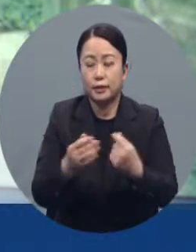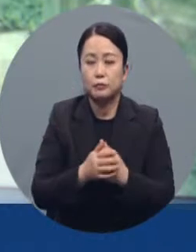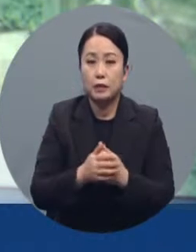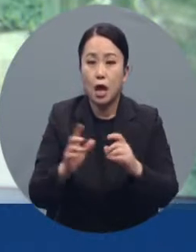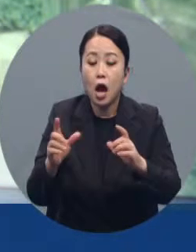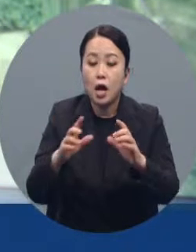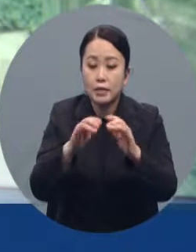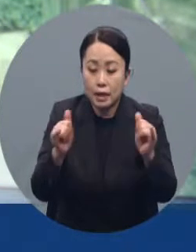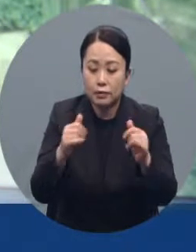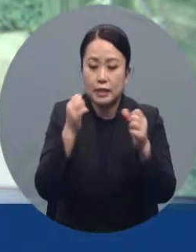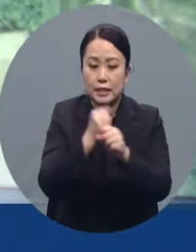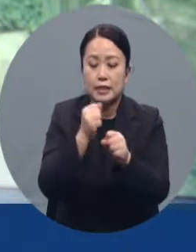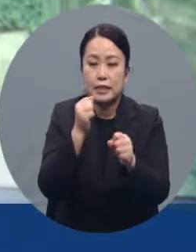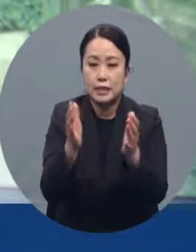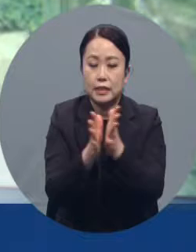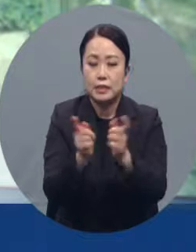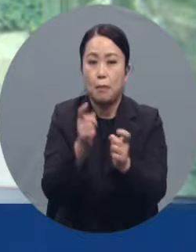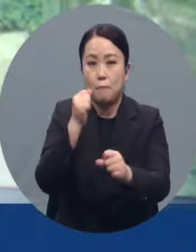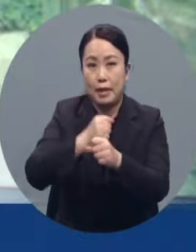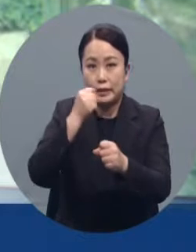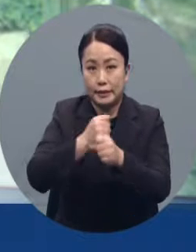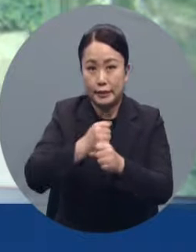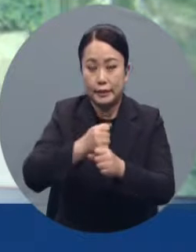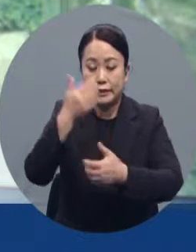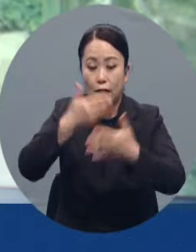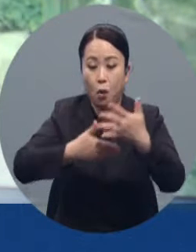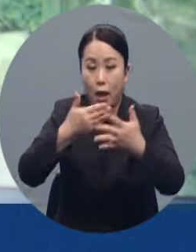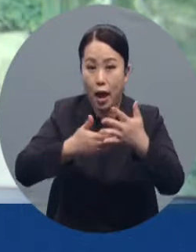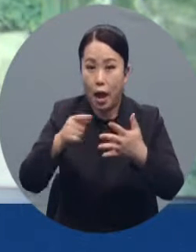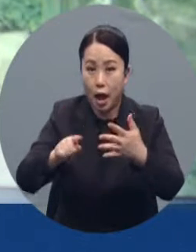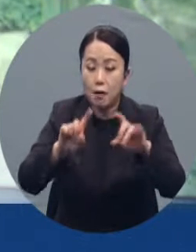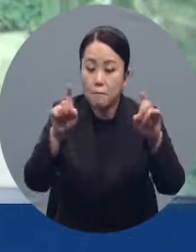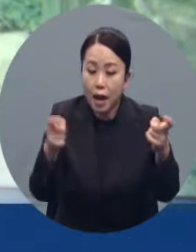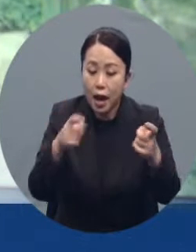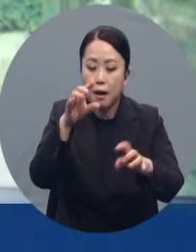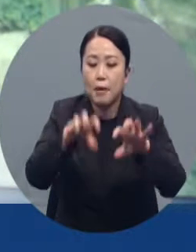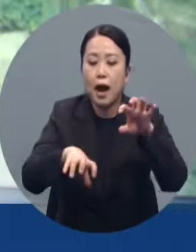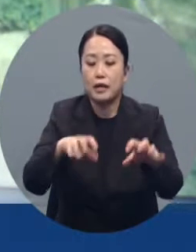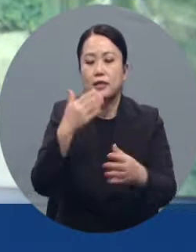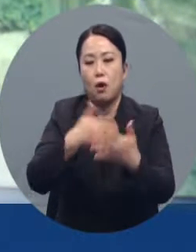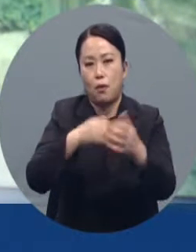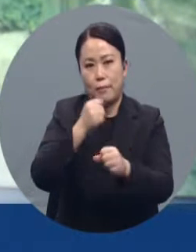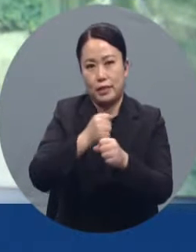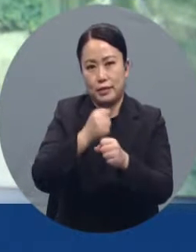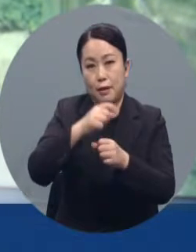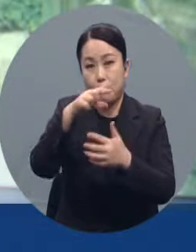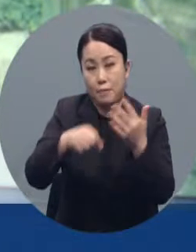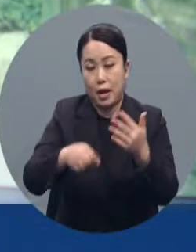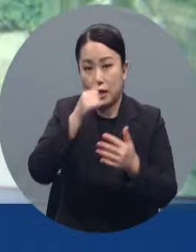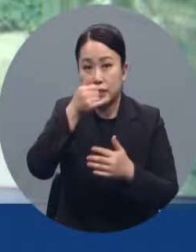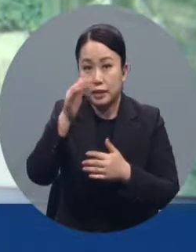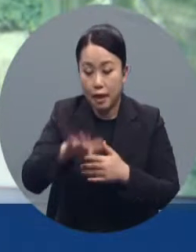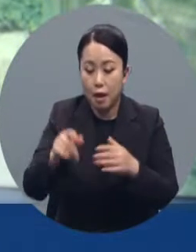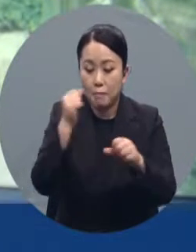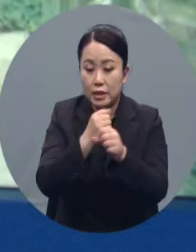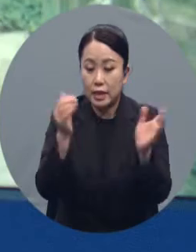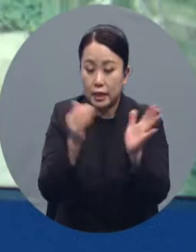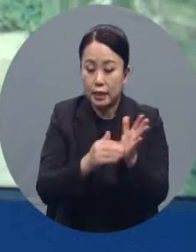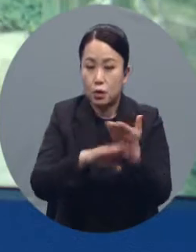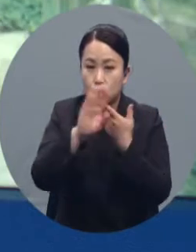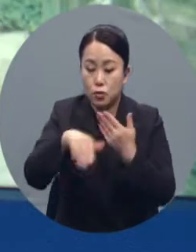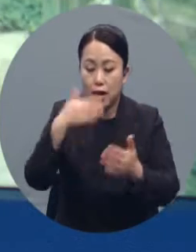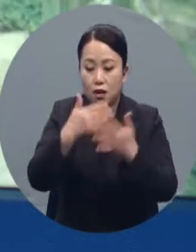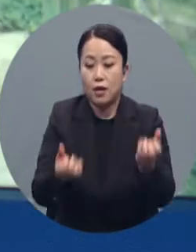영화를 제작하는 마을 영화 만들기 프로젝트가 진행됐는데 이렇게 만들어진 영화들이 영화제 무대에서 상영됐습니다. 현지우